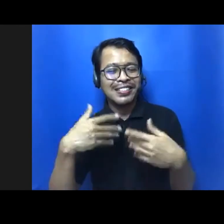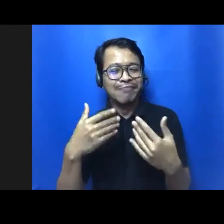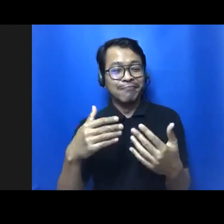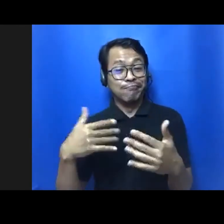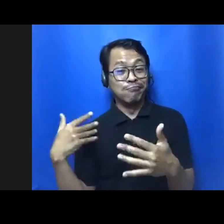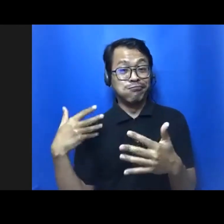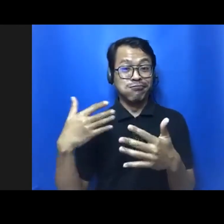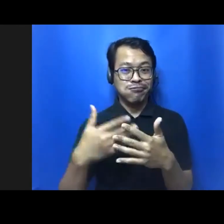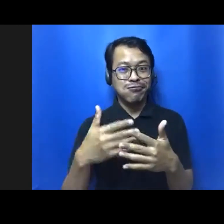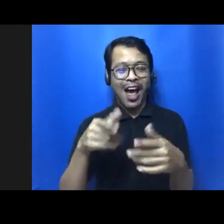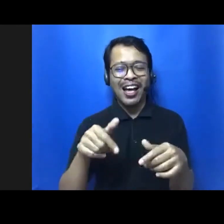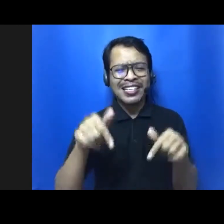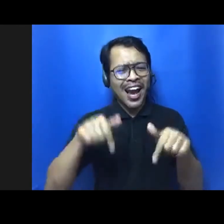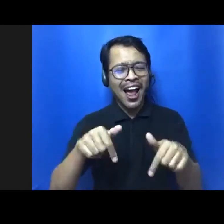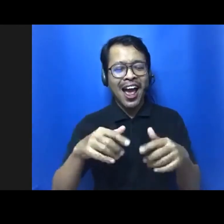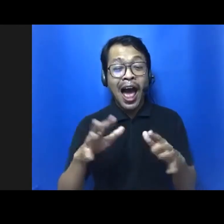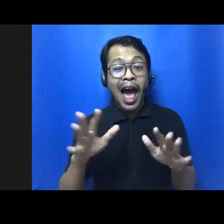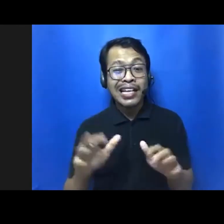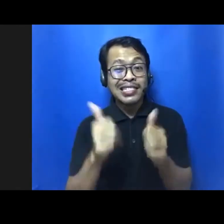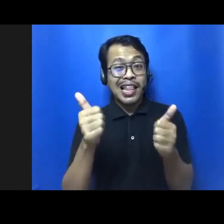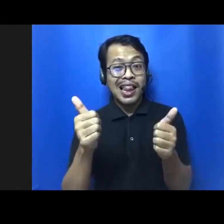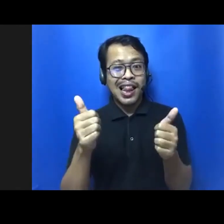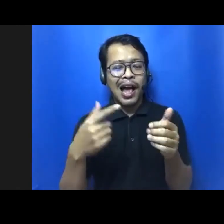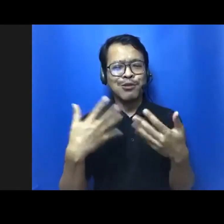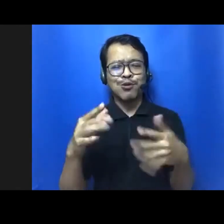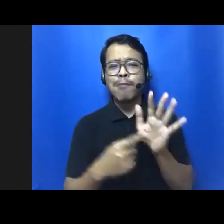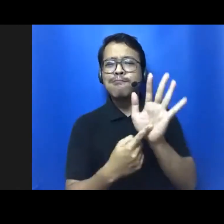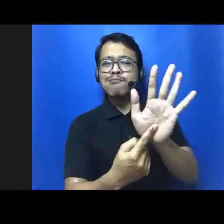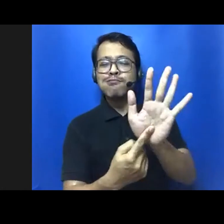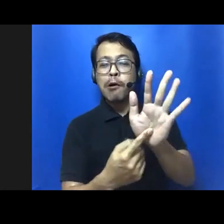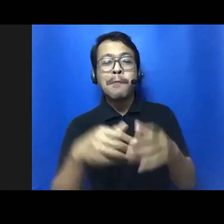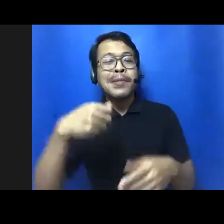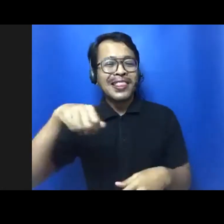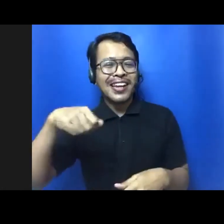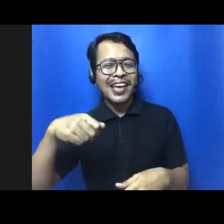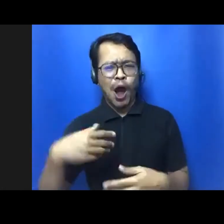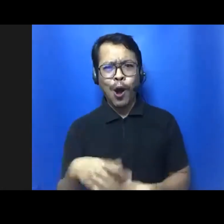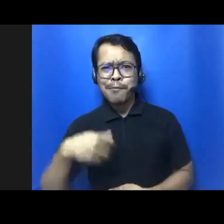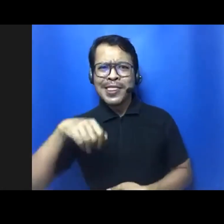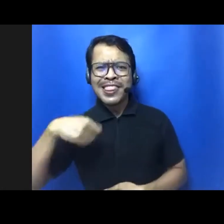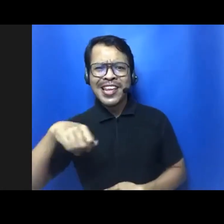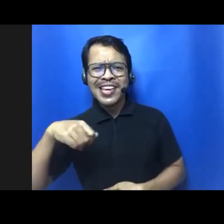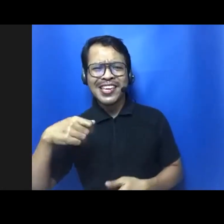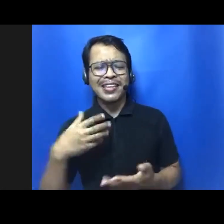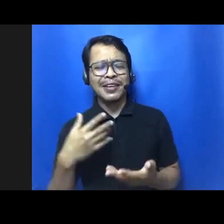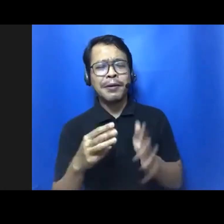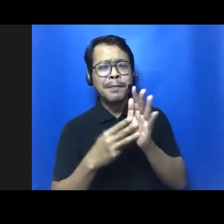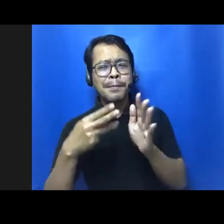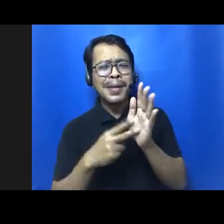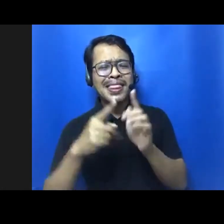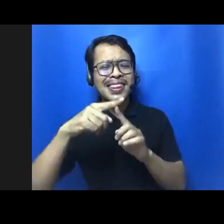hasil karyanya kemarin sudah disampaikan ke Menteri, mendapat penghargaan, mendapat apresiasi, dan